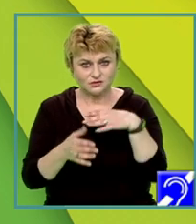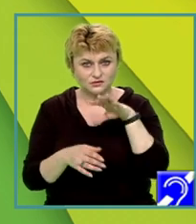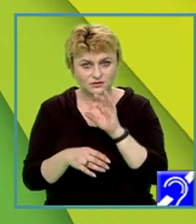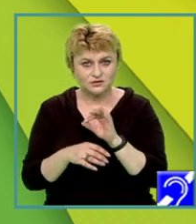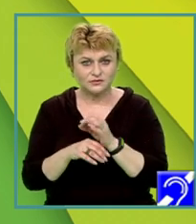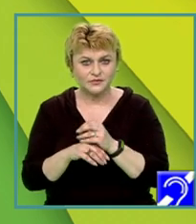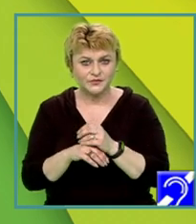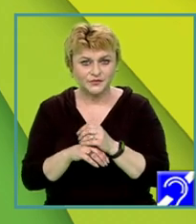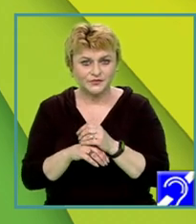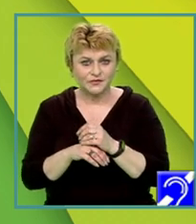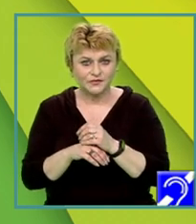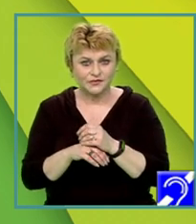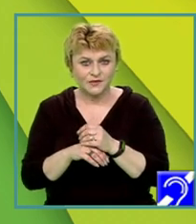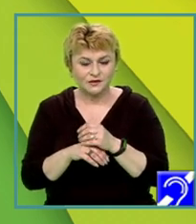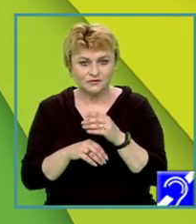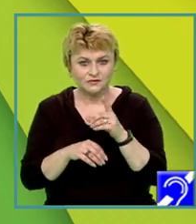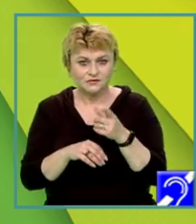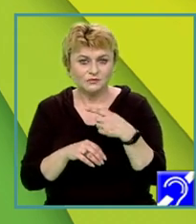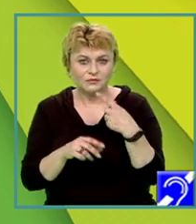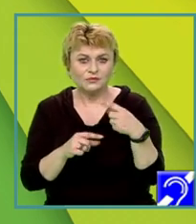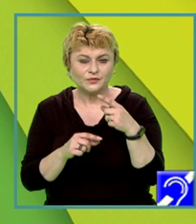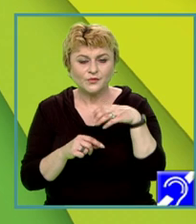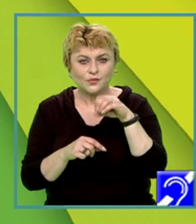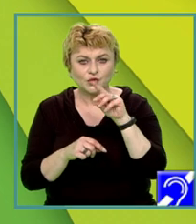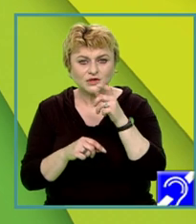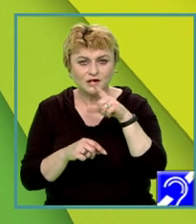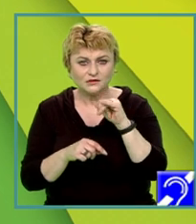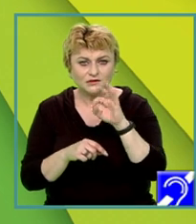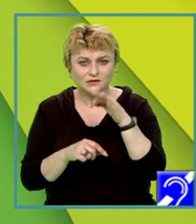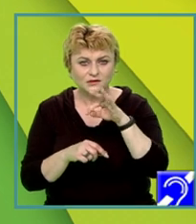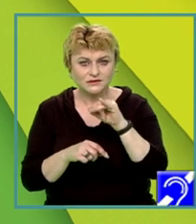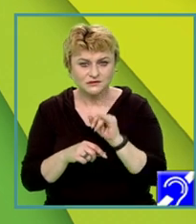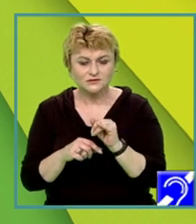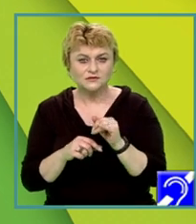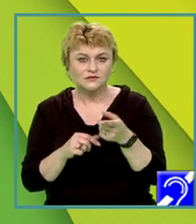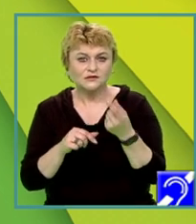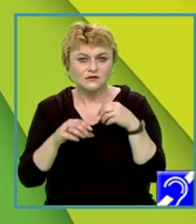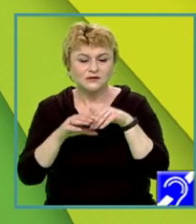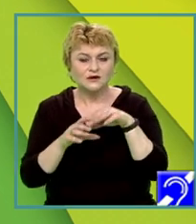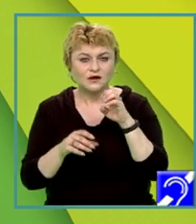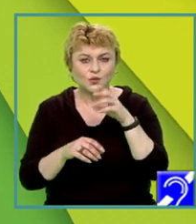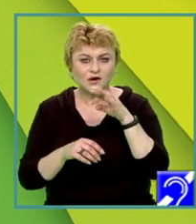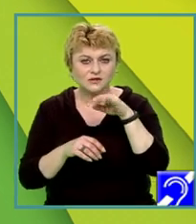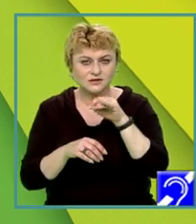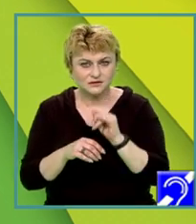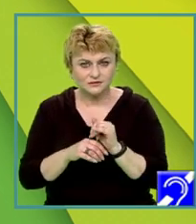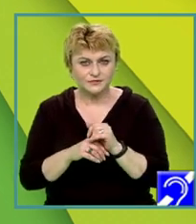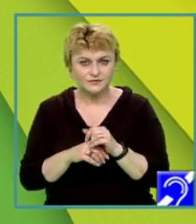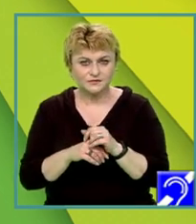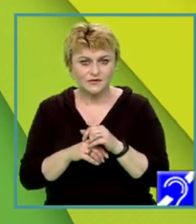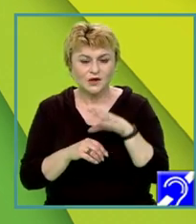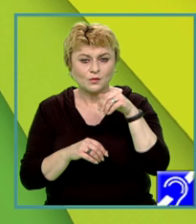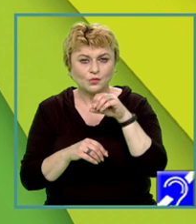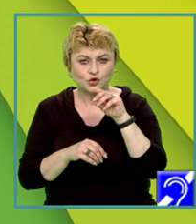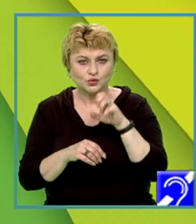modul și inegalități și inecuații Cum rezolvăm în cazul general modul de x mai